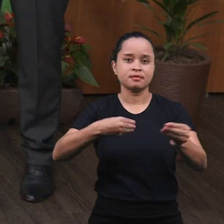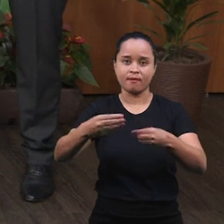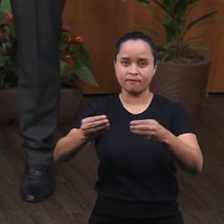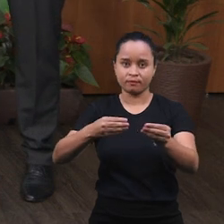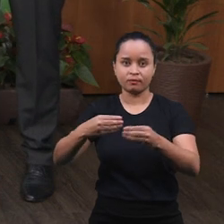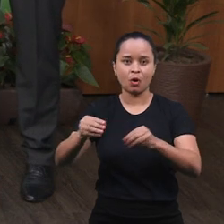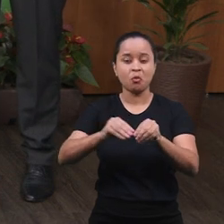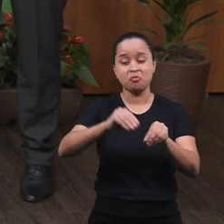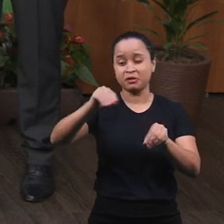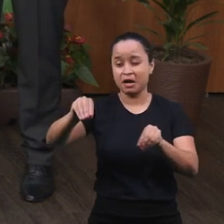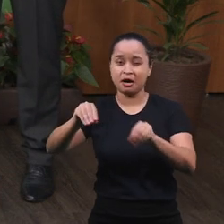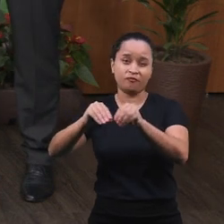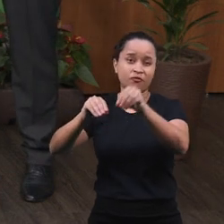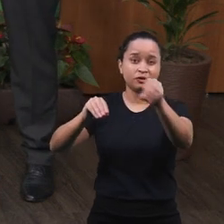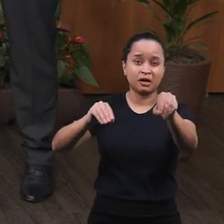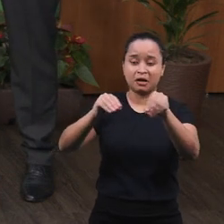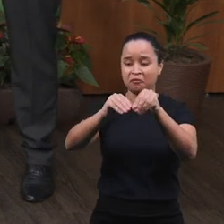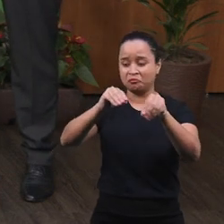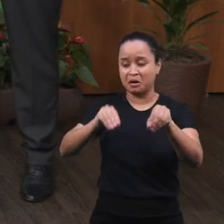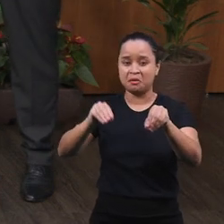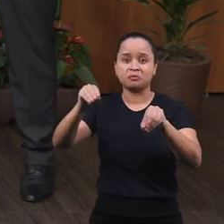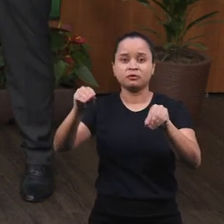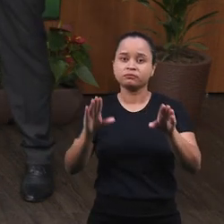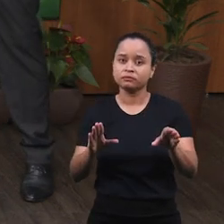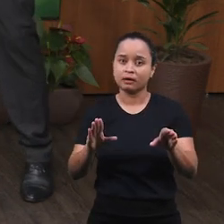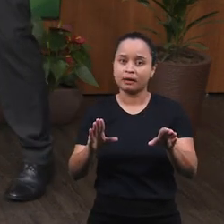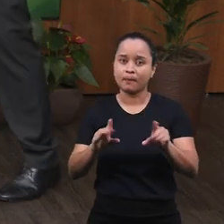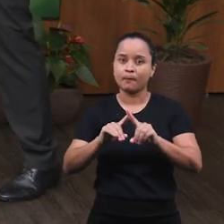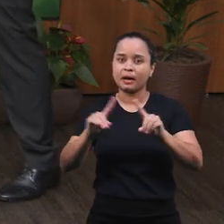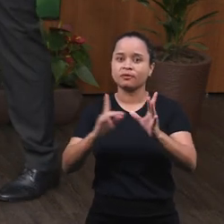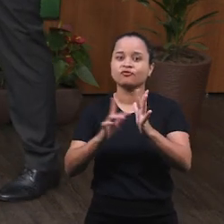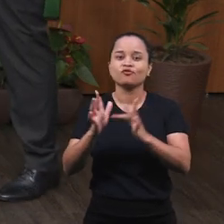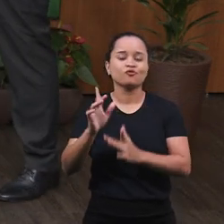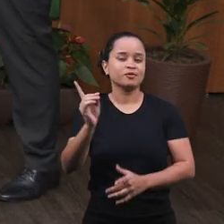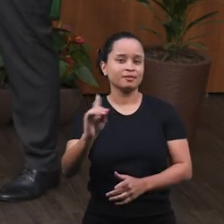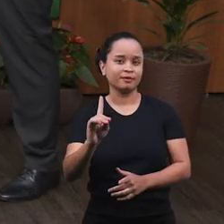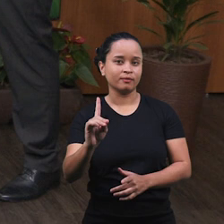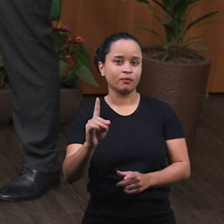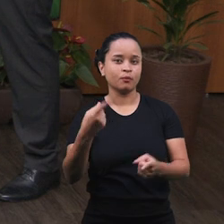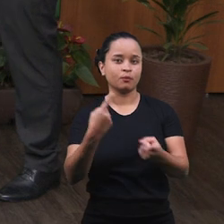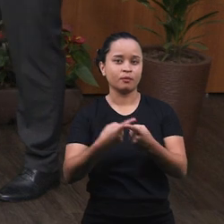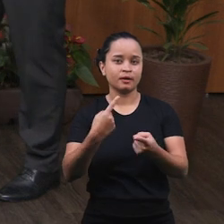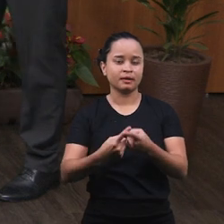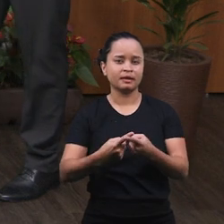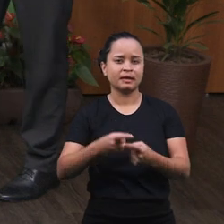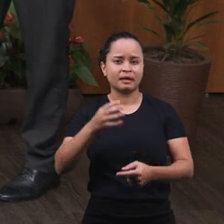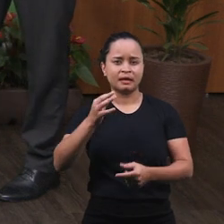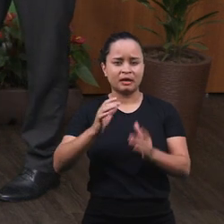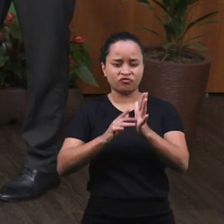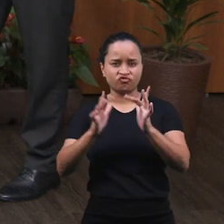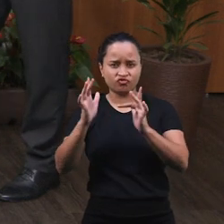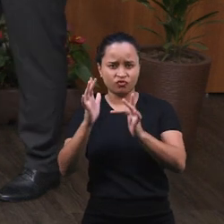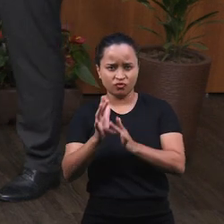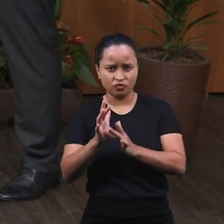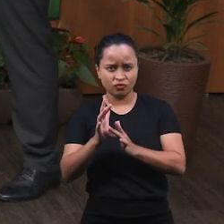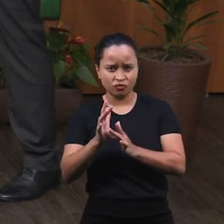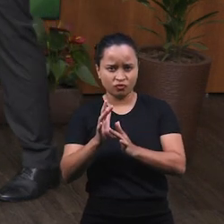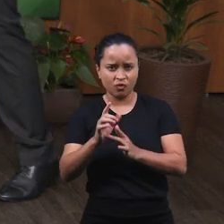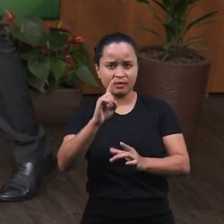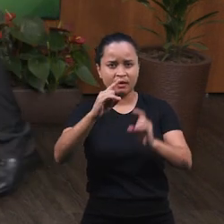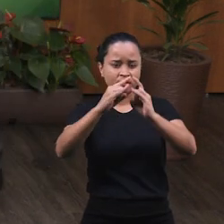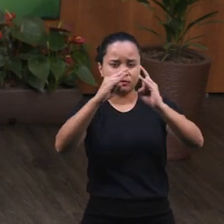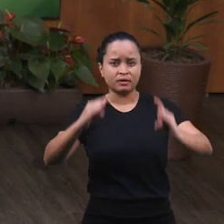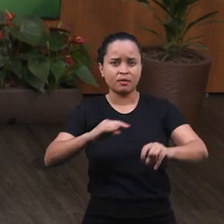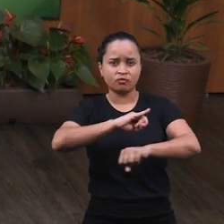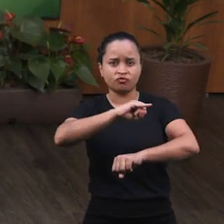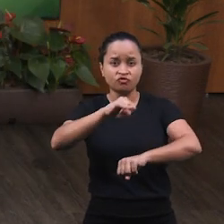il était provisoire. En Jésus, non. À un moment donné, Jésus a pointé le temple à Jérusalem. Il a dit ce qui est